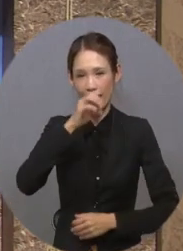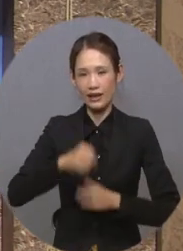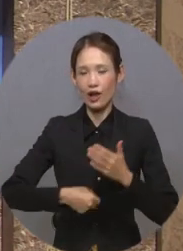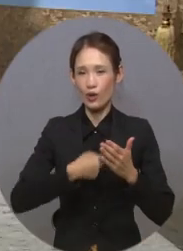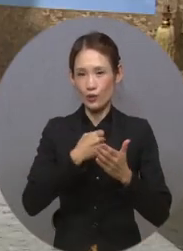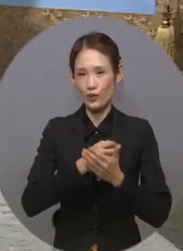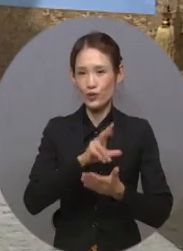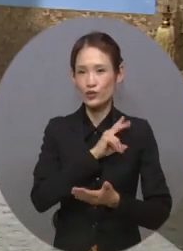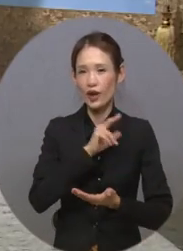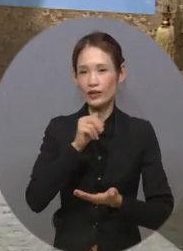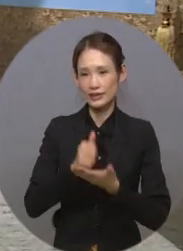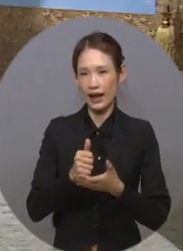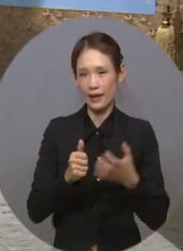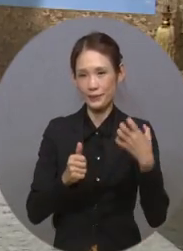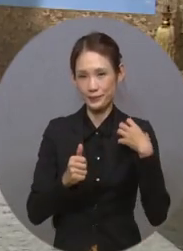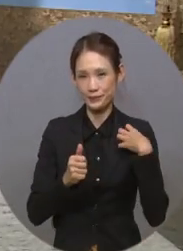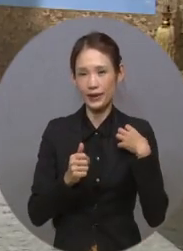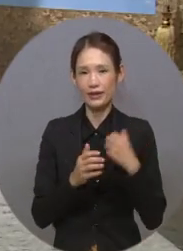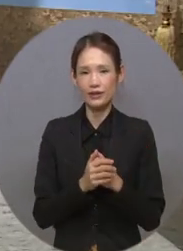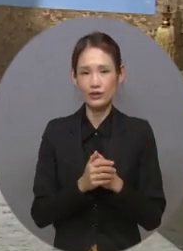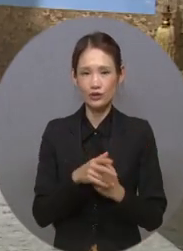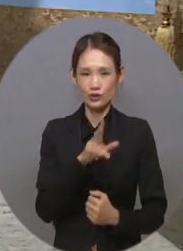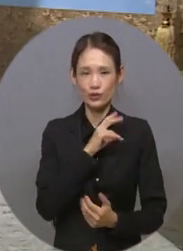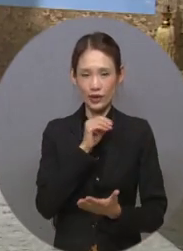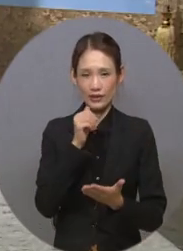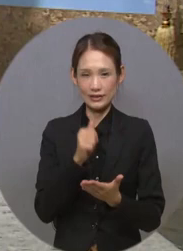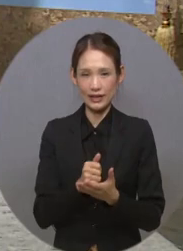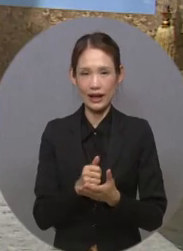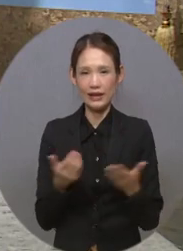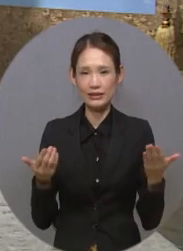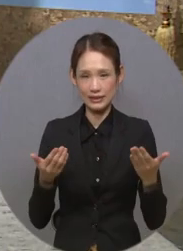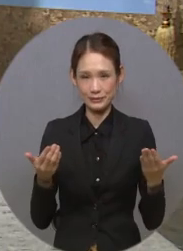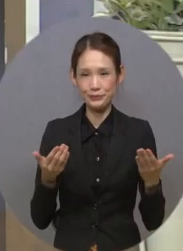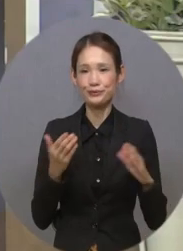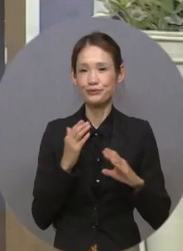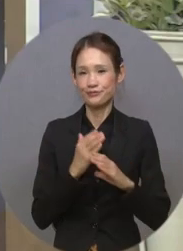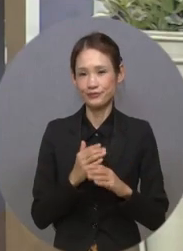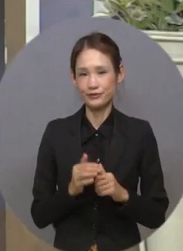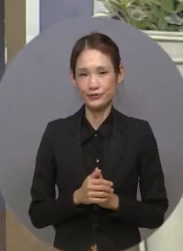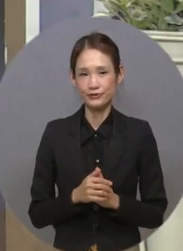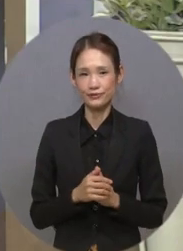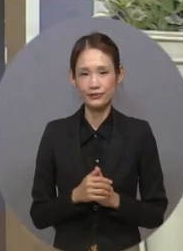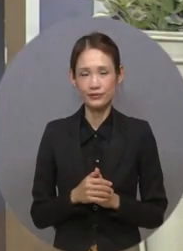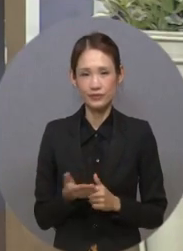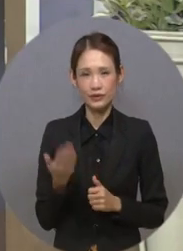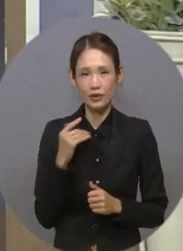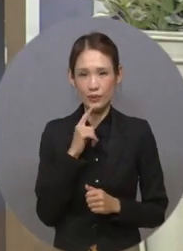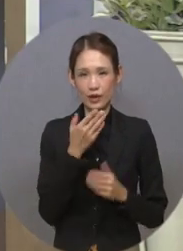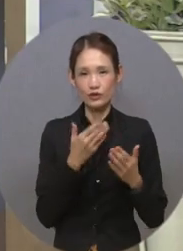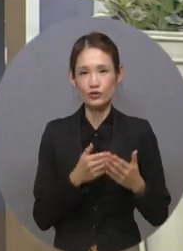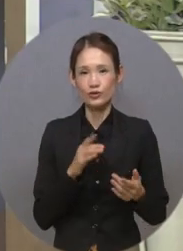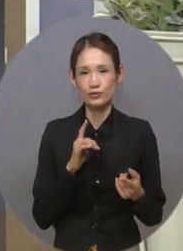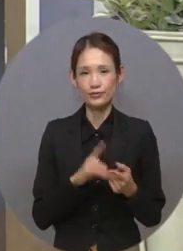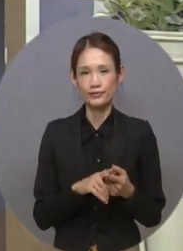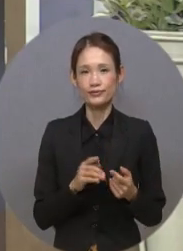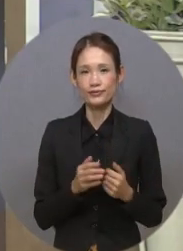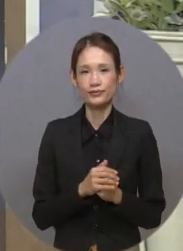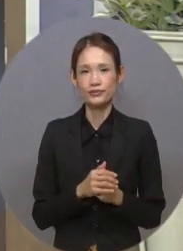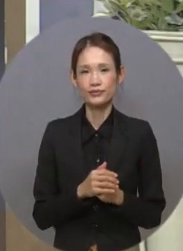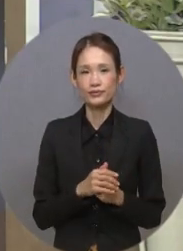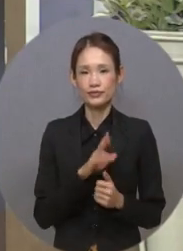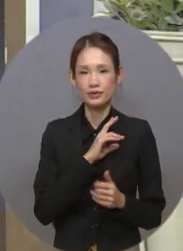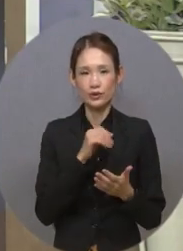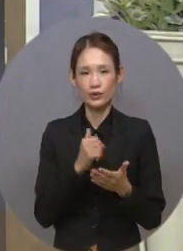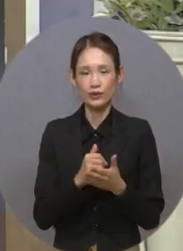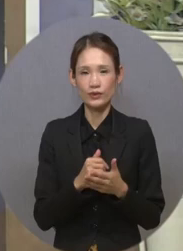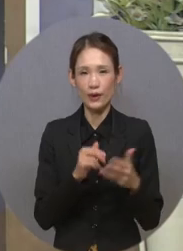네. 지금 현재는 이제 예산위원장으로 네네. 임무를 다해주고 계시고 네. 또 이전에는 말씀해주신 것처럼 이 양주시